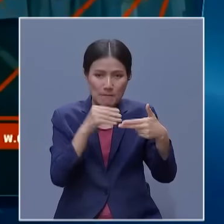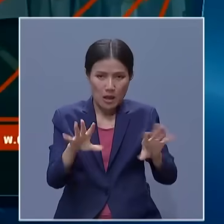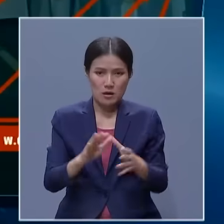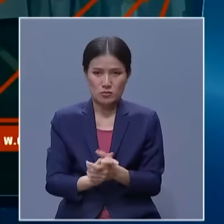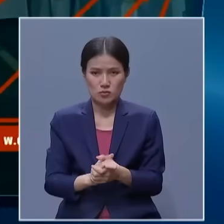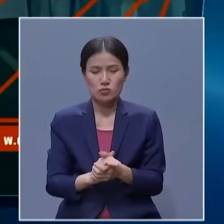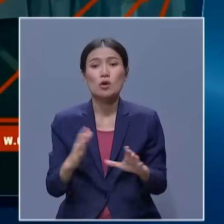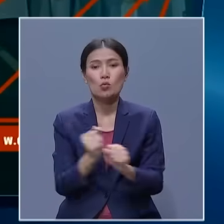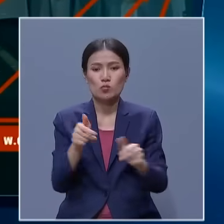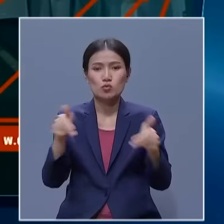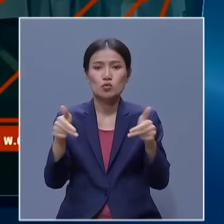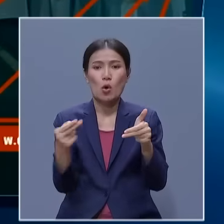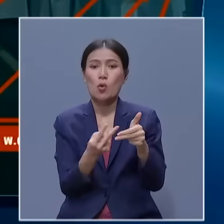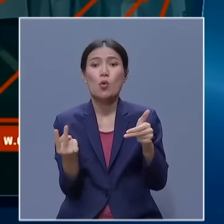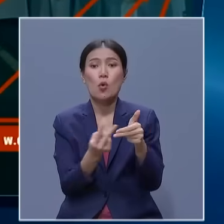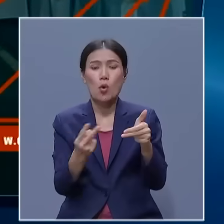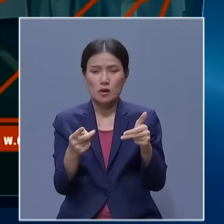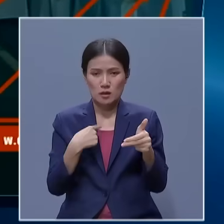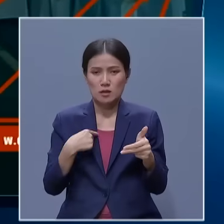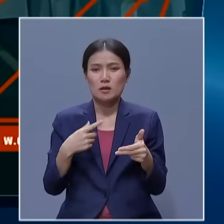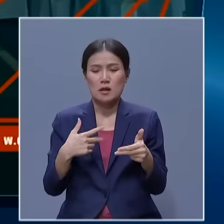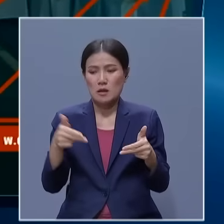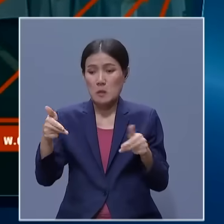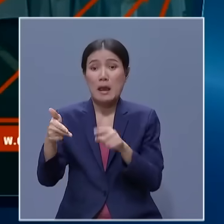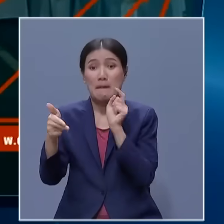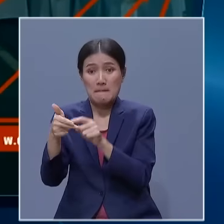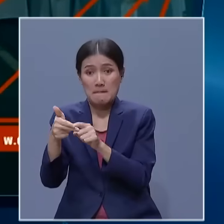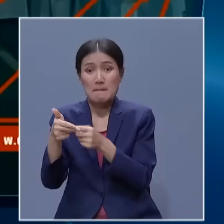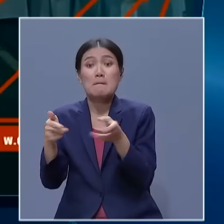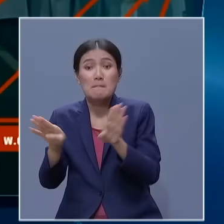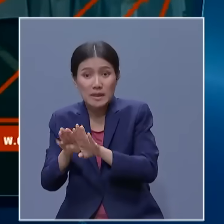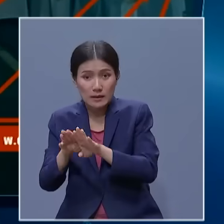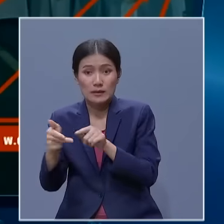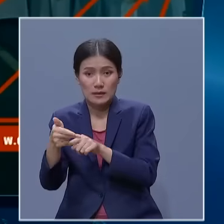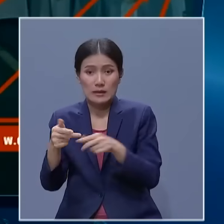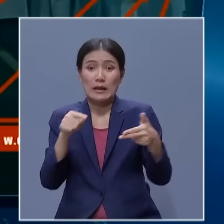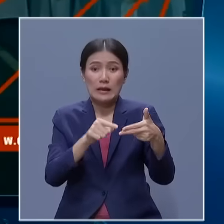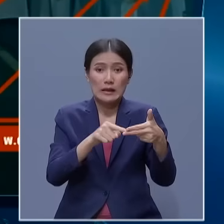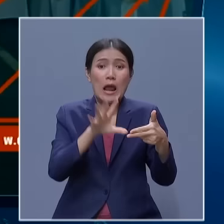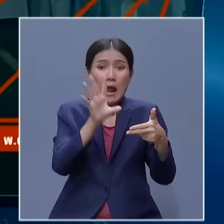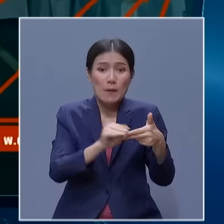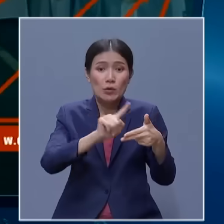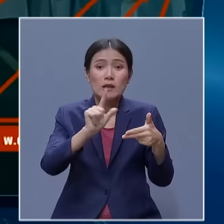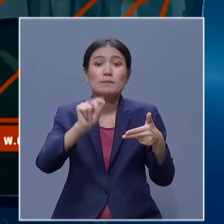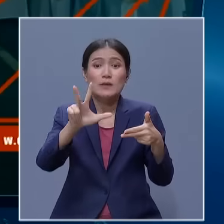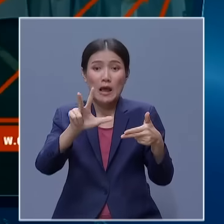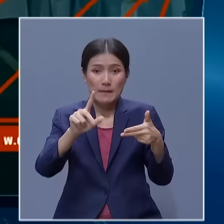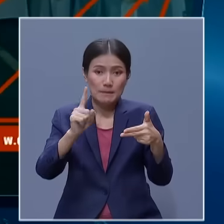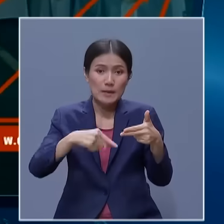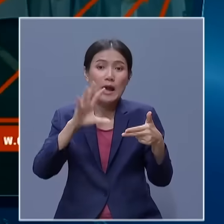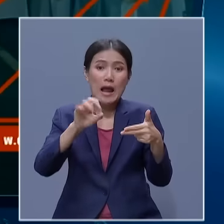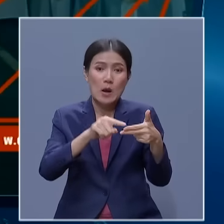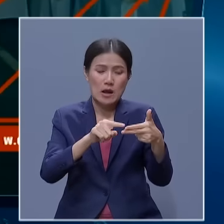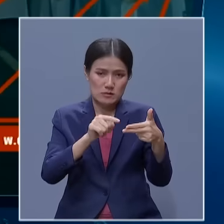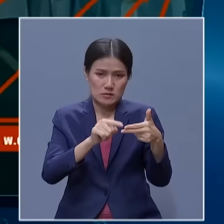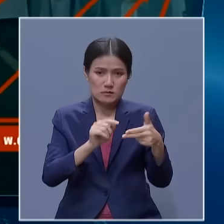2ตัวนี้มีตัวนึงที่ไม่ได้ใช้งานอยู่แล้วอีกตัวนึงถูกปิดสวิตช์ไป ใช่ค่ะทีนี้ไอ้ที่ว่าถูกปิดสวิตช์เนี่ยพี่อาร์มอาจจะมี